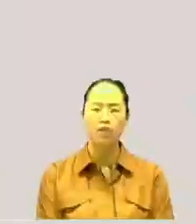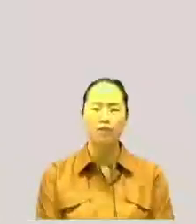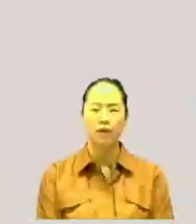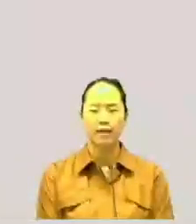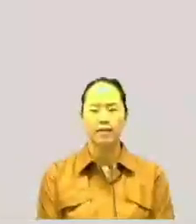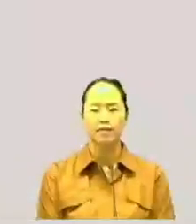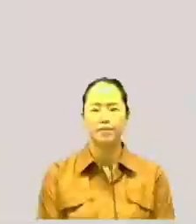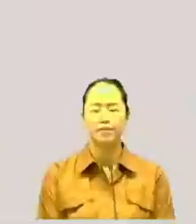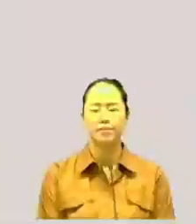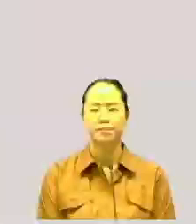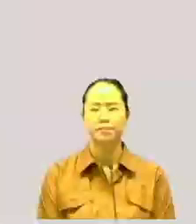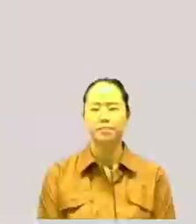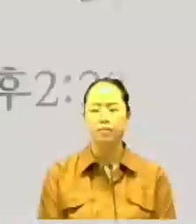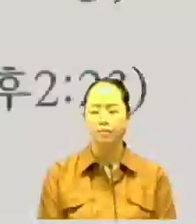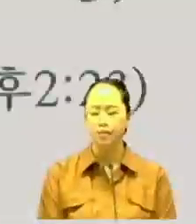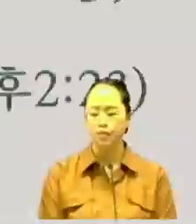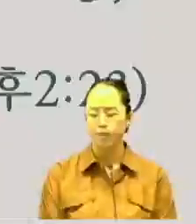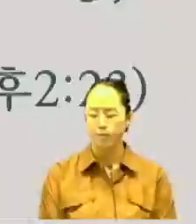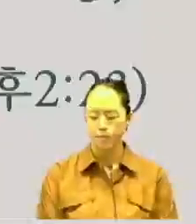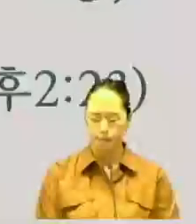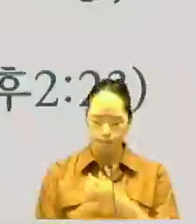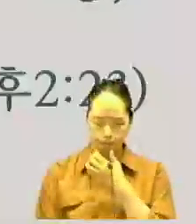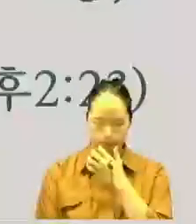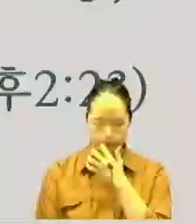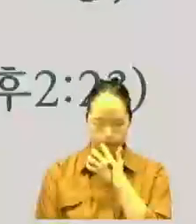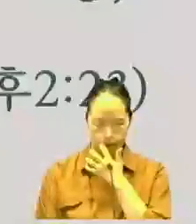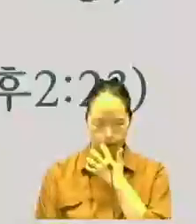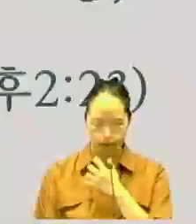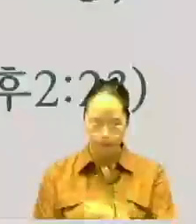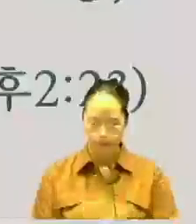争，这些都要远避。